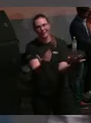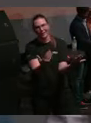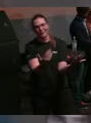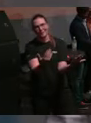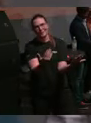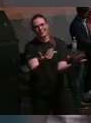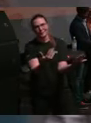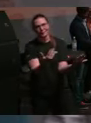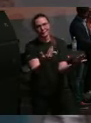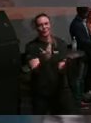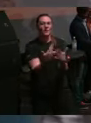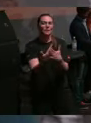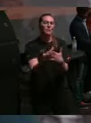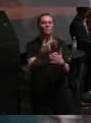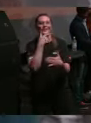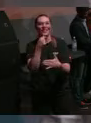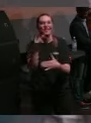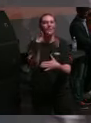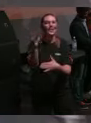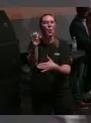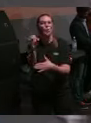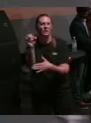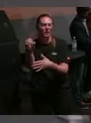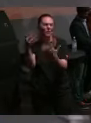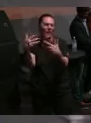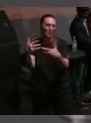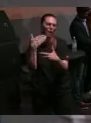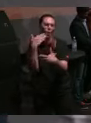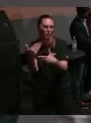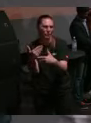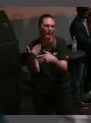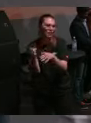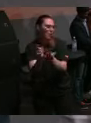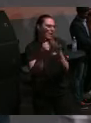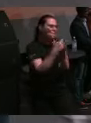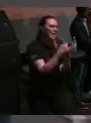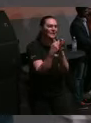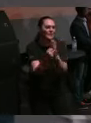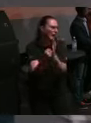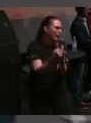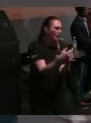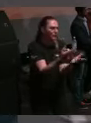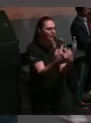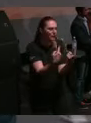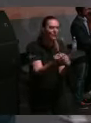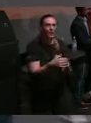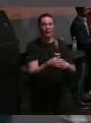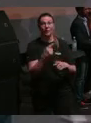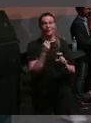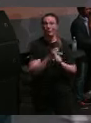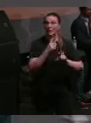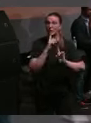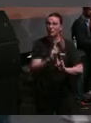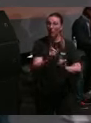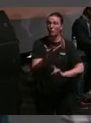og som kjenner Fred Olsen Renewables, eller hvem det nå må være godt, som skal presse rundt forbi. Det har skapt voldsomme